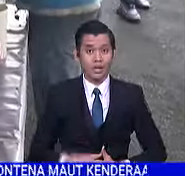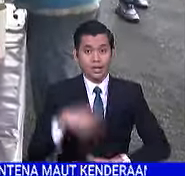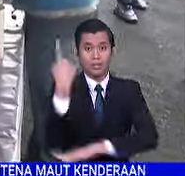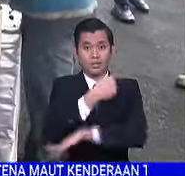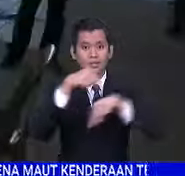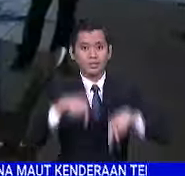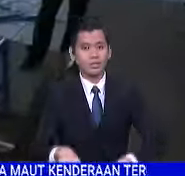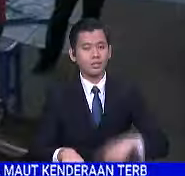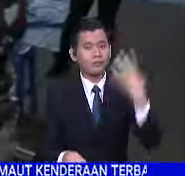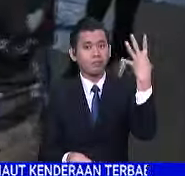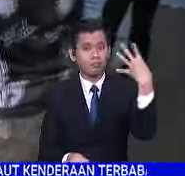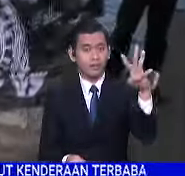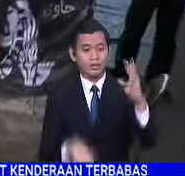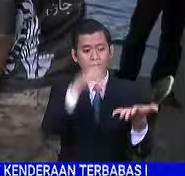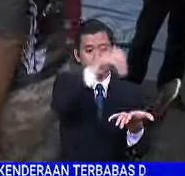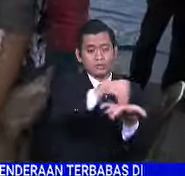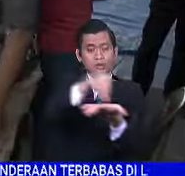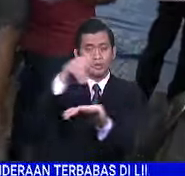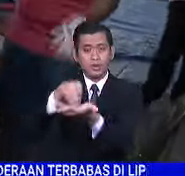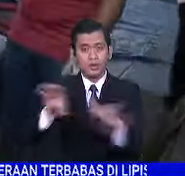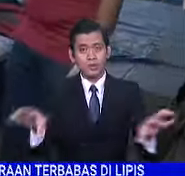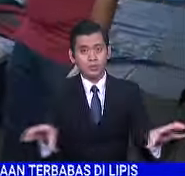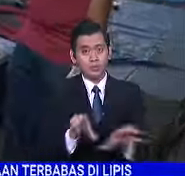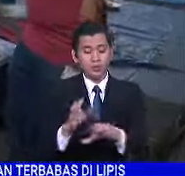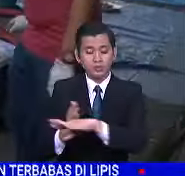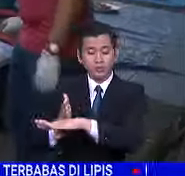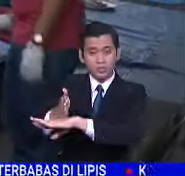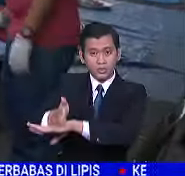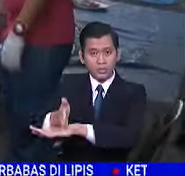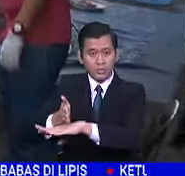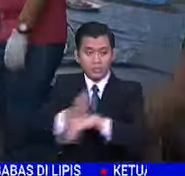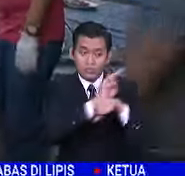Hari ini 14 lagi lokasi yang menjalankan ibadah korban dipantau